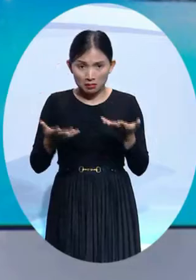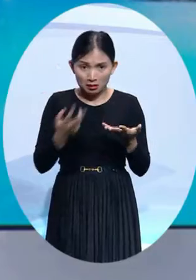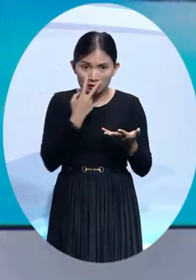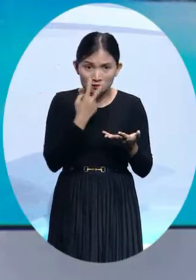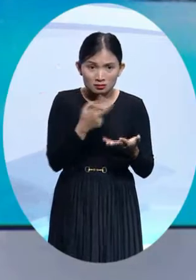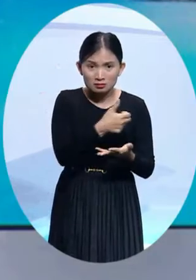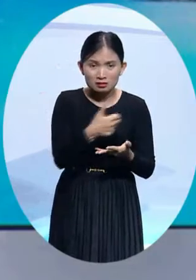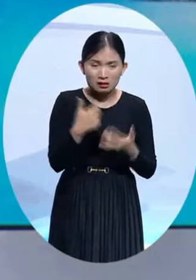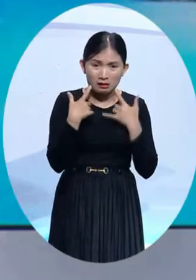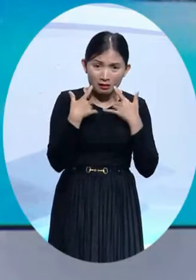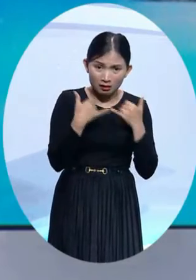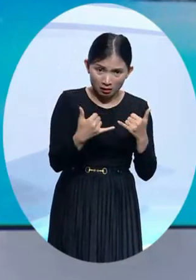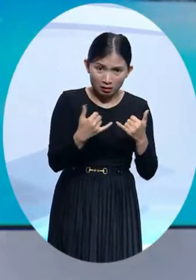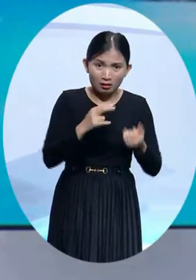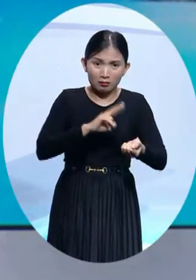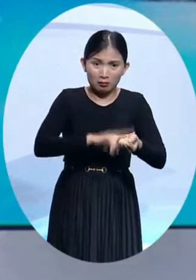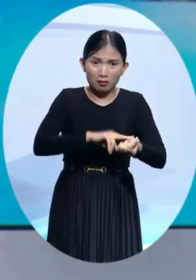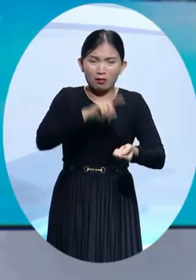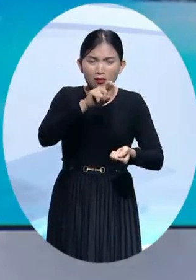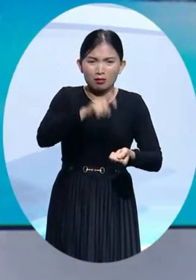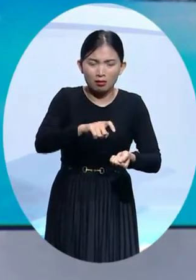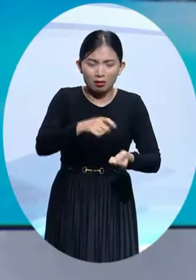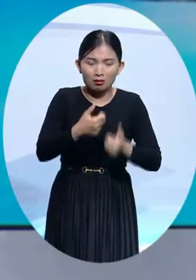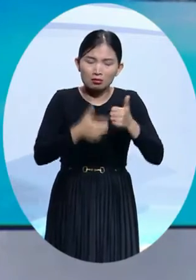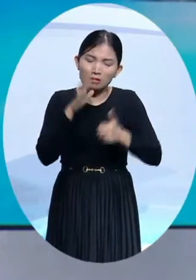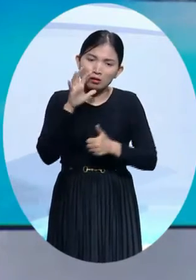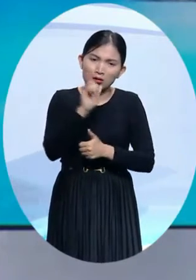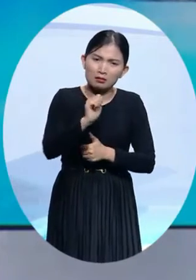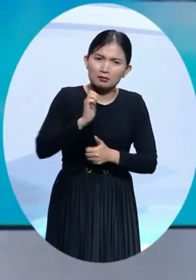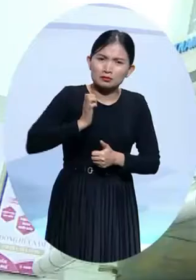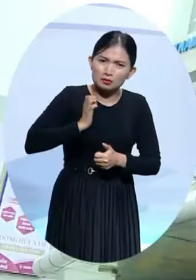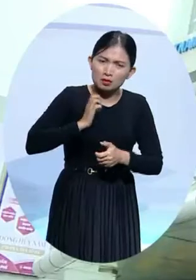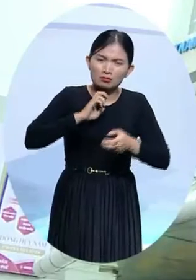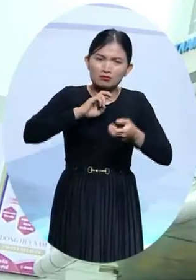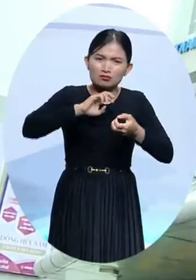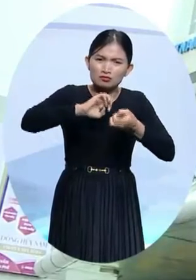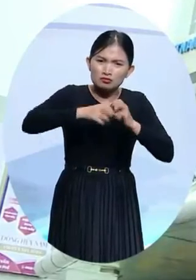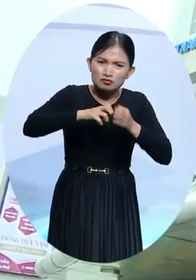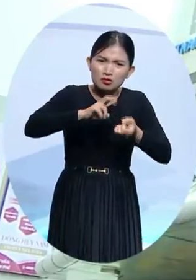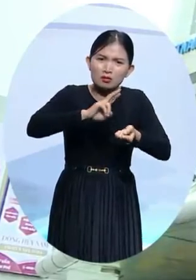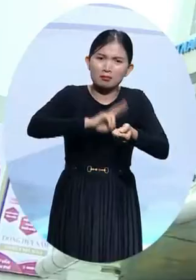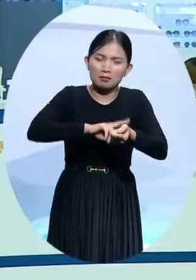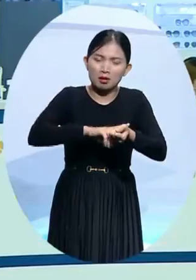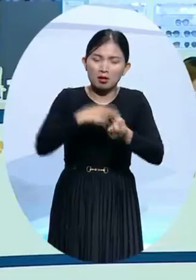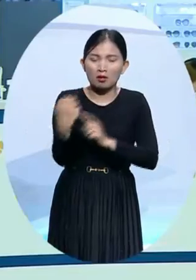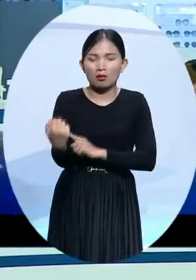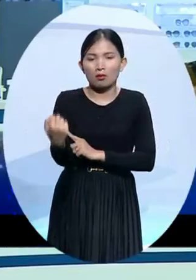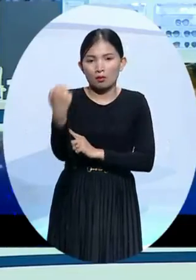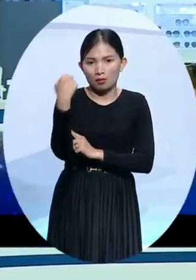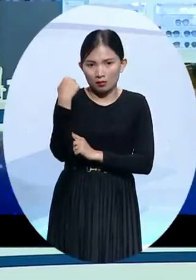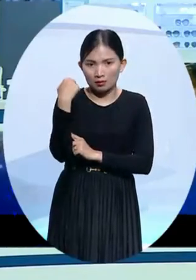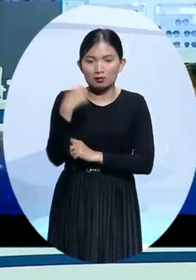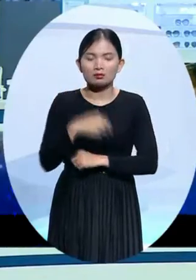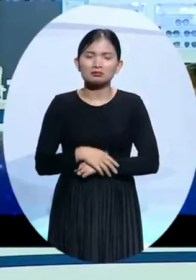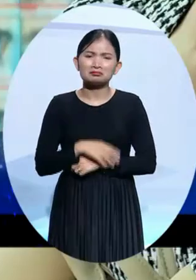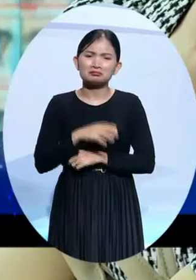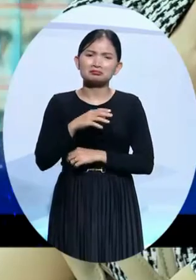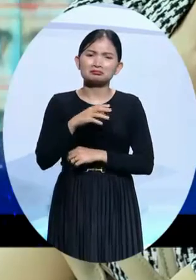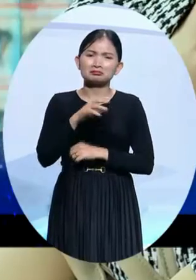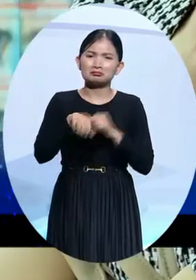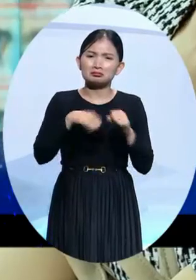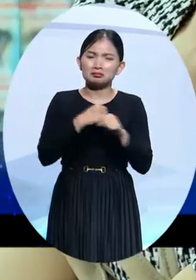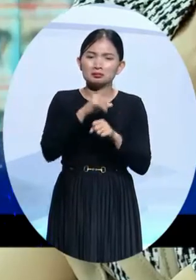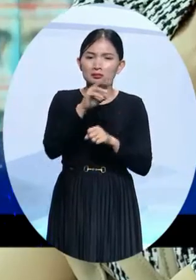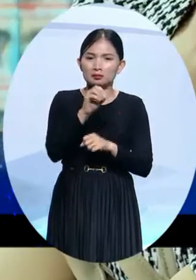sớm và điều trị kịp thời sẽ giúp người bệnh bảo đảm chất lượng cuộc sống. Tính riêng trong tháng đầu năm